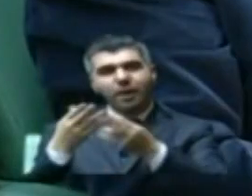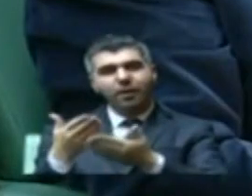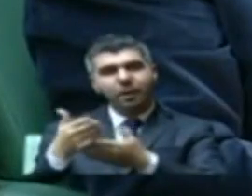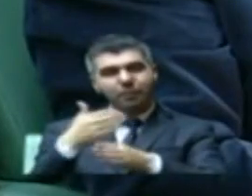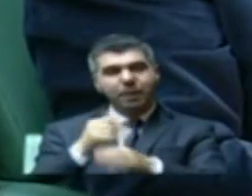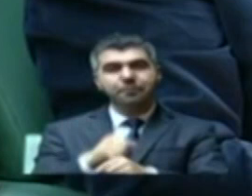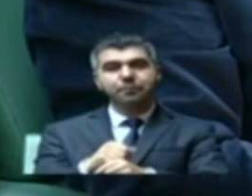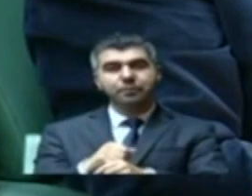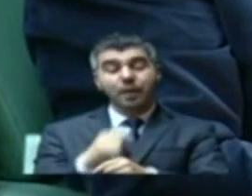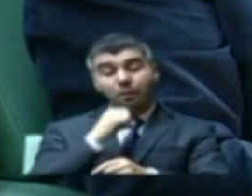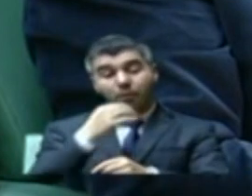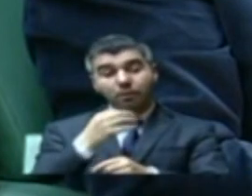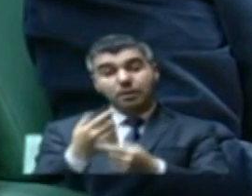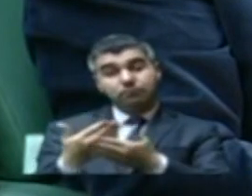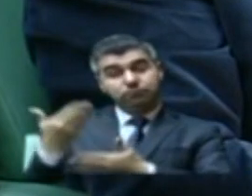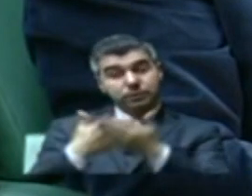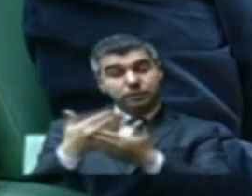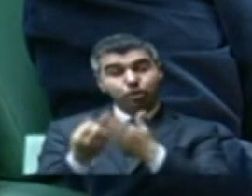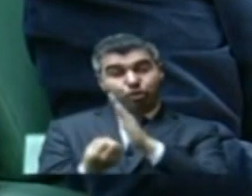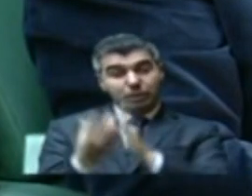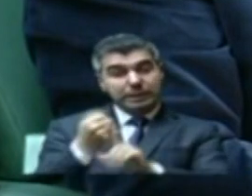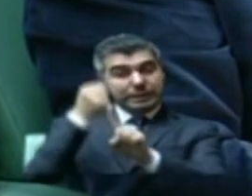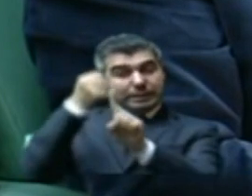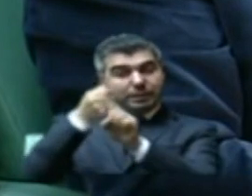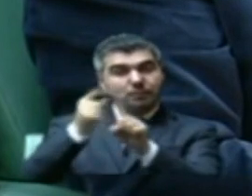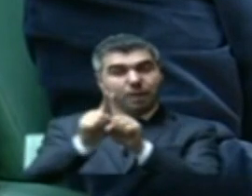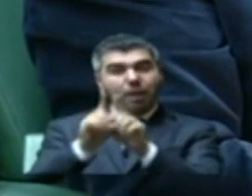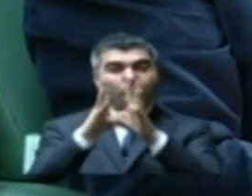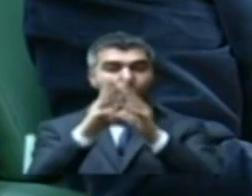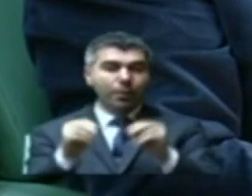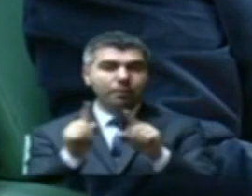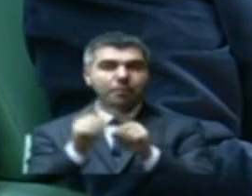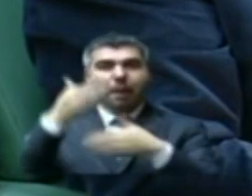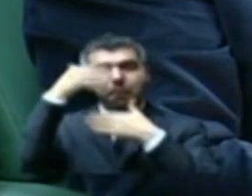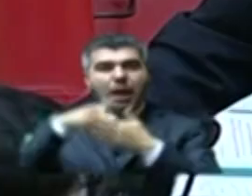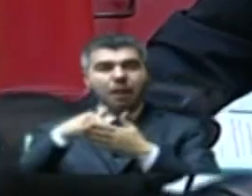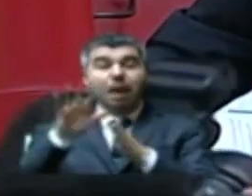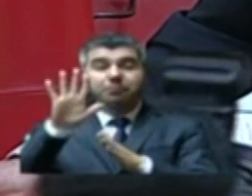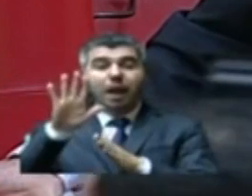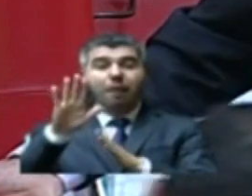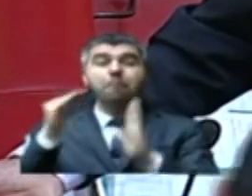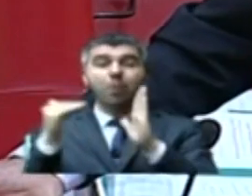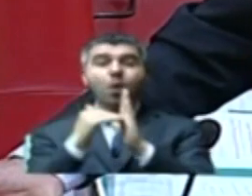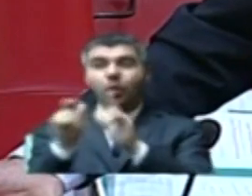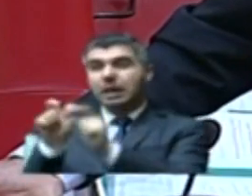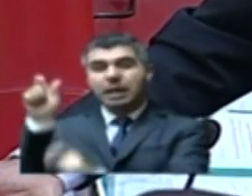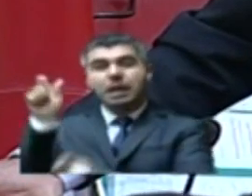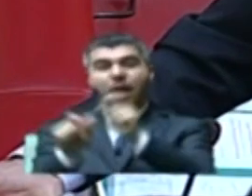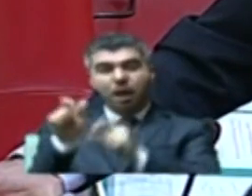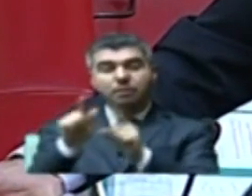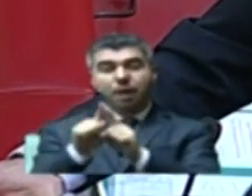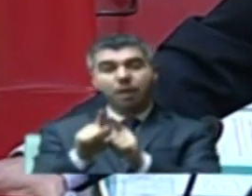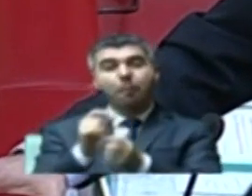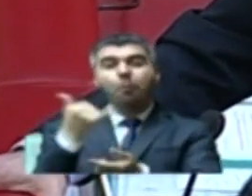غدا نتخيلوا ديناميكيه اقتصاديه في غياب واحد الجهه ديال مغاربه العالم هما 5 مليون واللي فيها كفاءات استثنائيه، لان